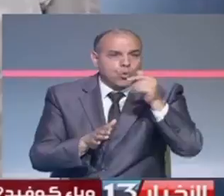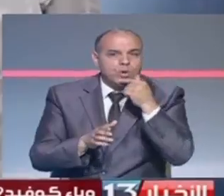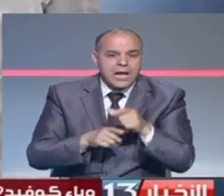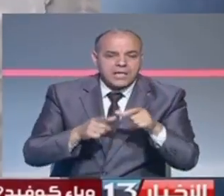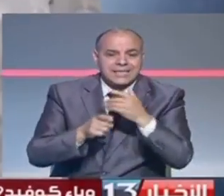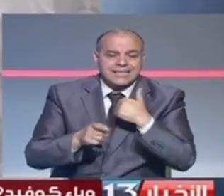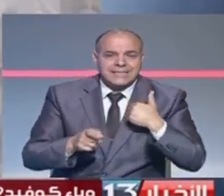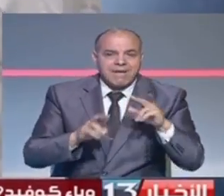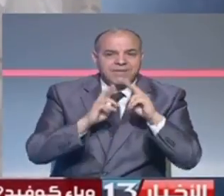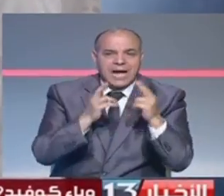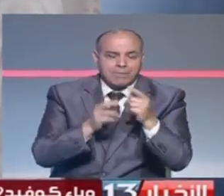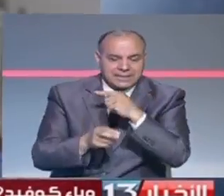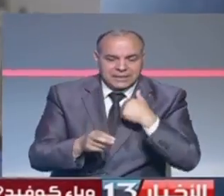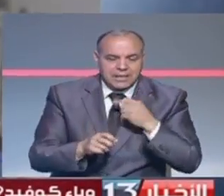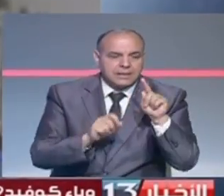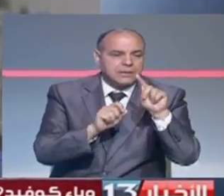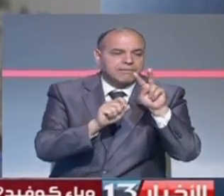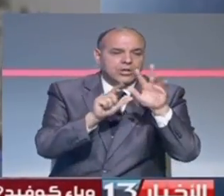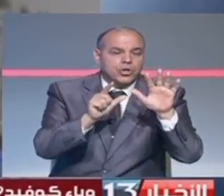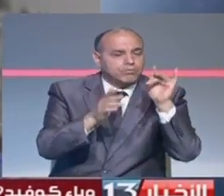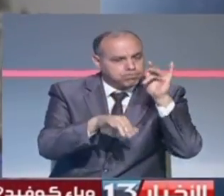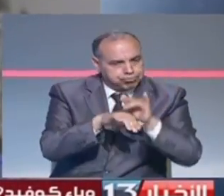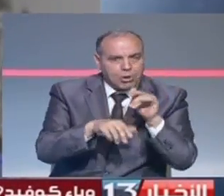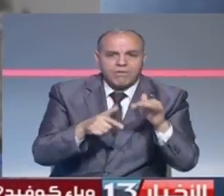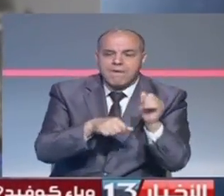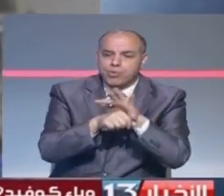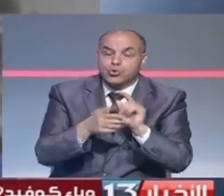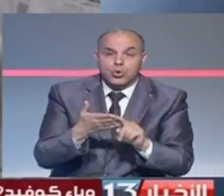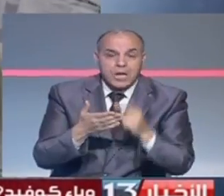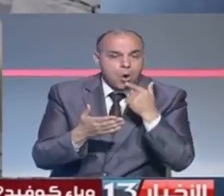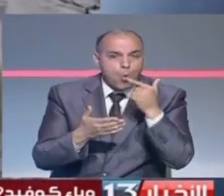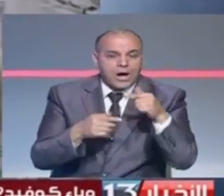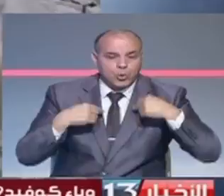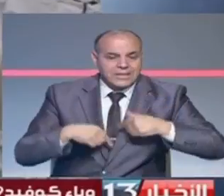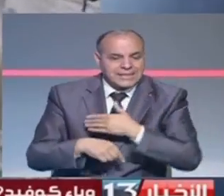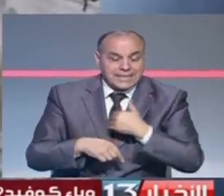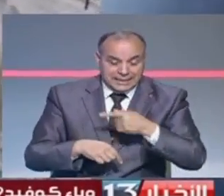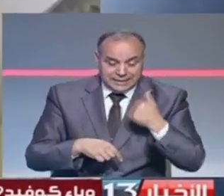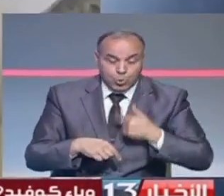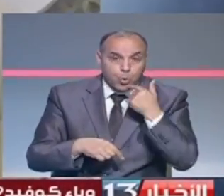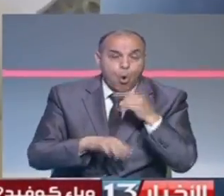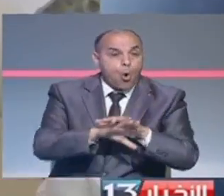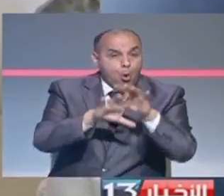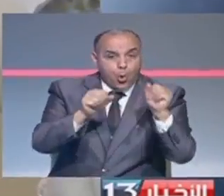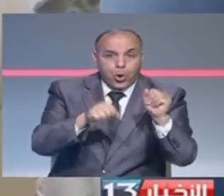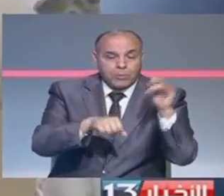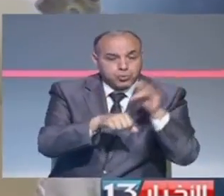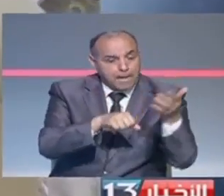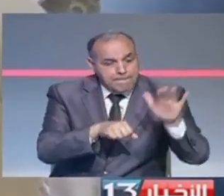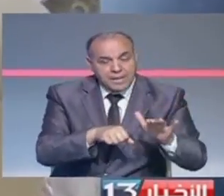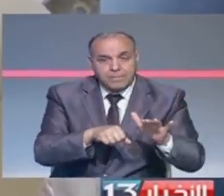لجنه الصحه الوطنيه بالصين سبعه وعشرين حاله اصابه جديده مؤكده بالفيروس وقالت وزاره الصحه ان اجمالي عدد حالات الوفاه